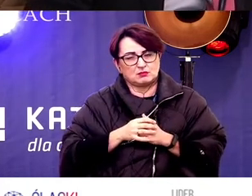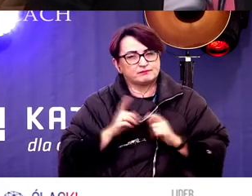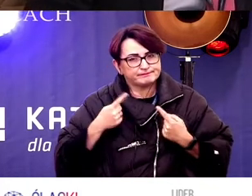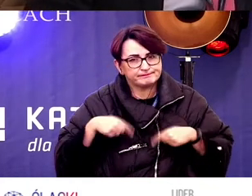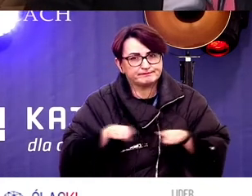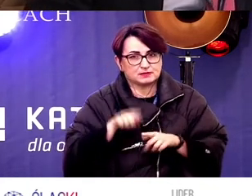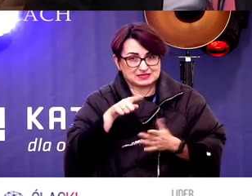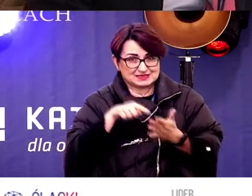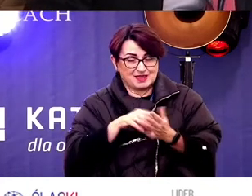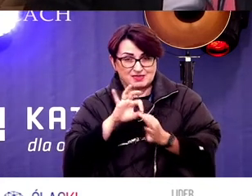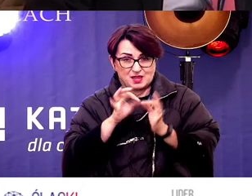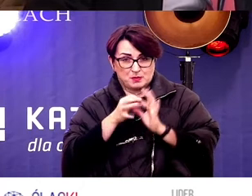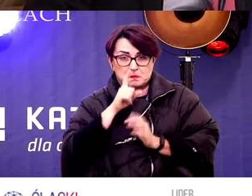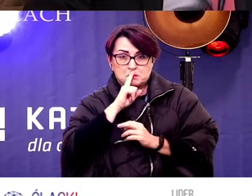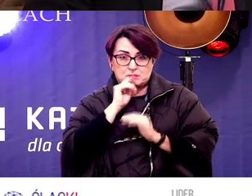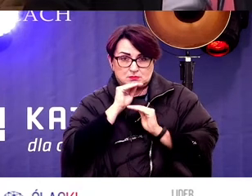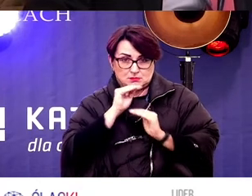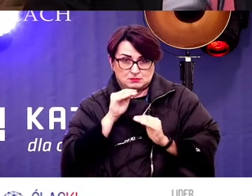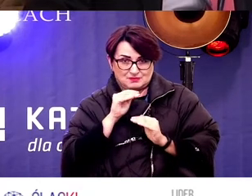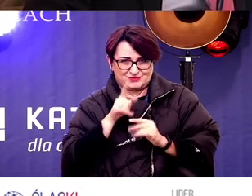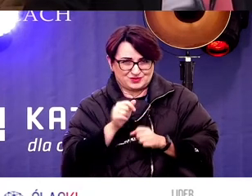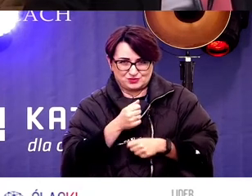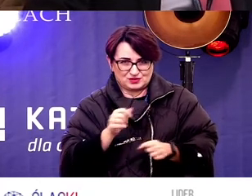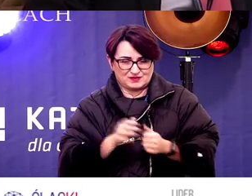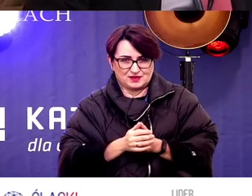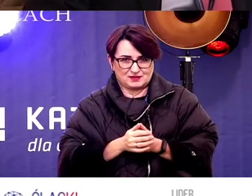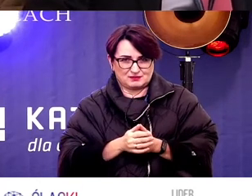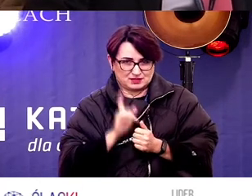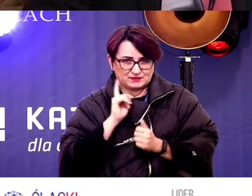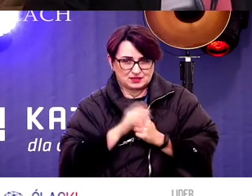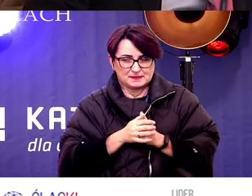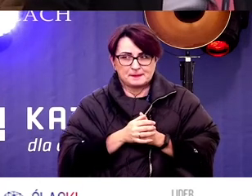zrealizować te cele, gdybyśmy milczeli. W zasadzie byłoby to niemożliwe, umówmy się.